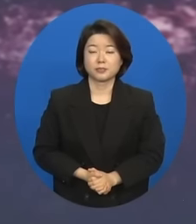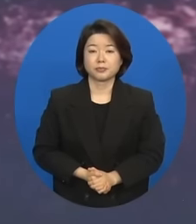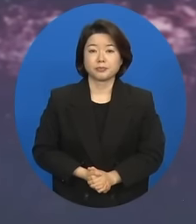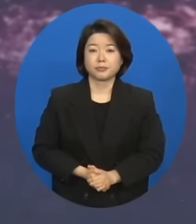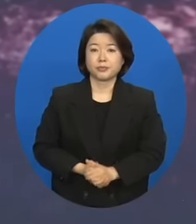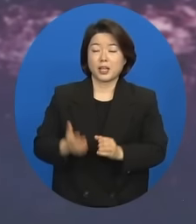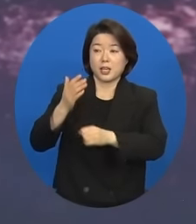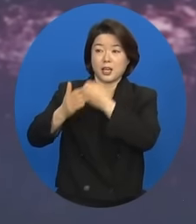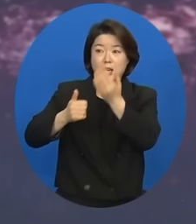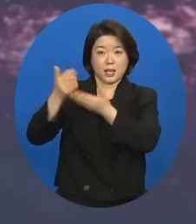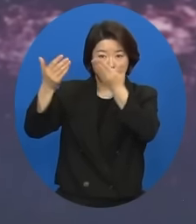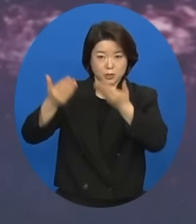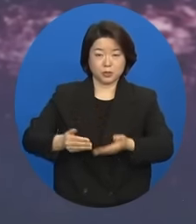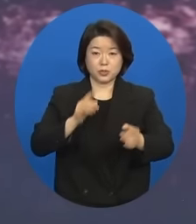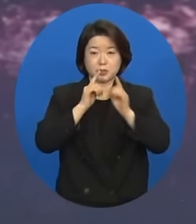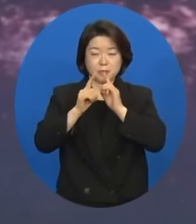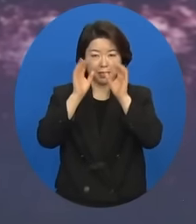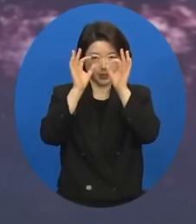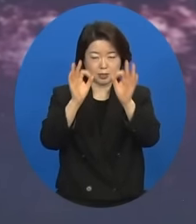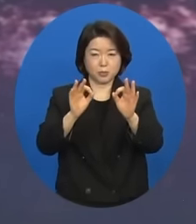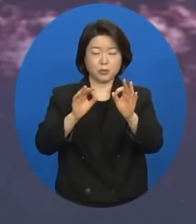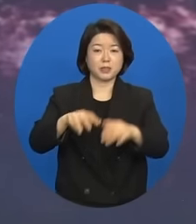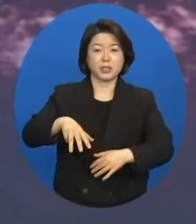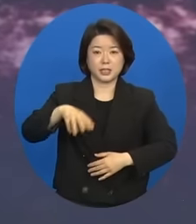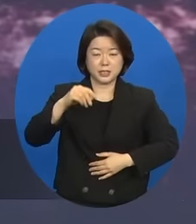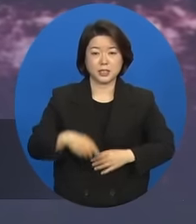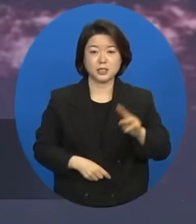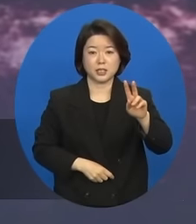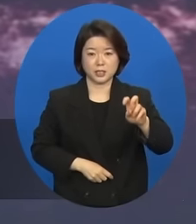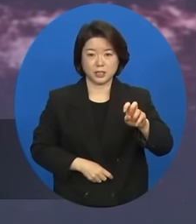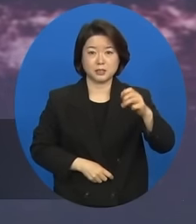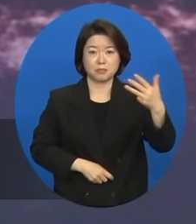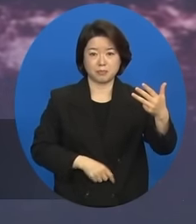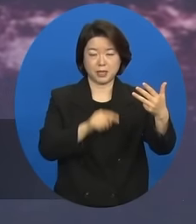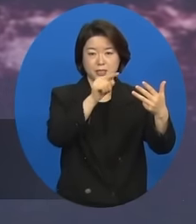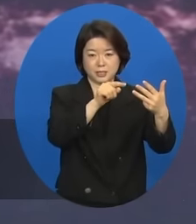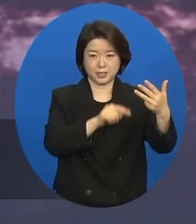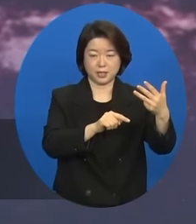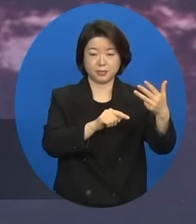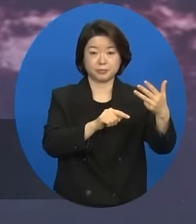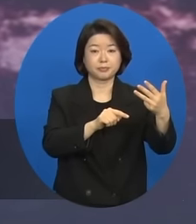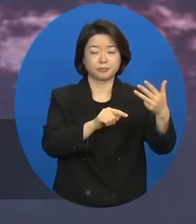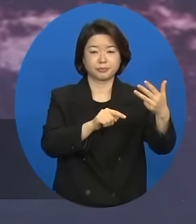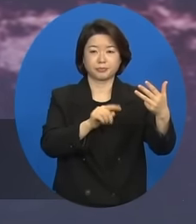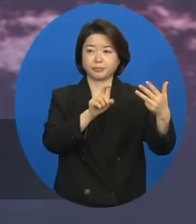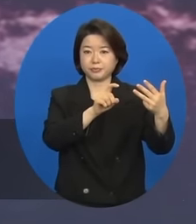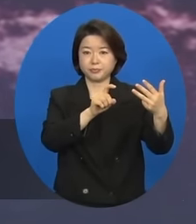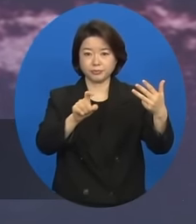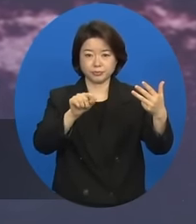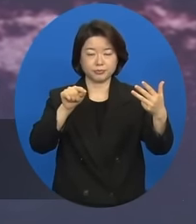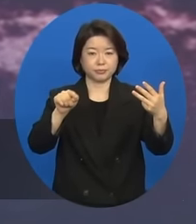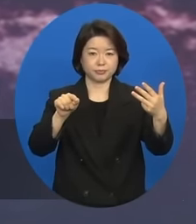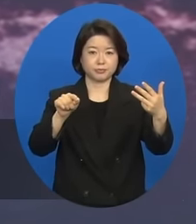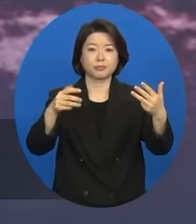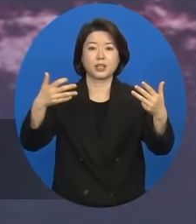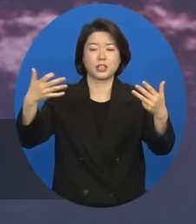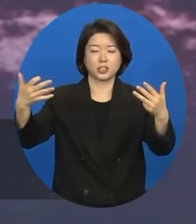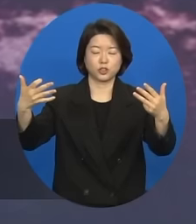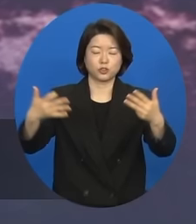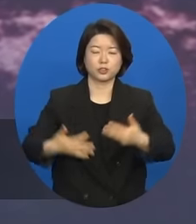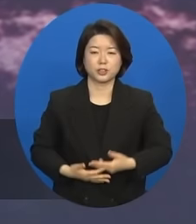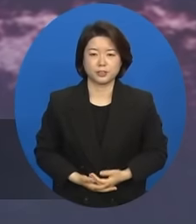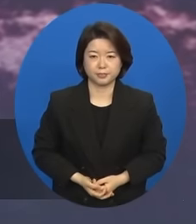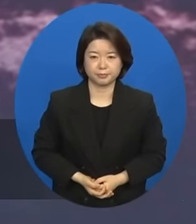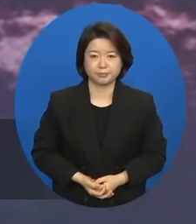네 하나님 주신 말씀 보도록 하겠습니다 창세기 20 8장입니다 창세기 28장